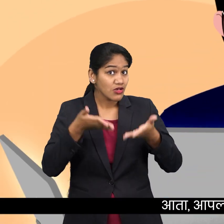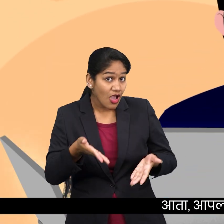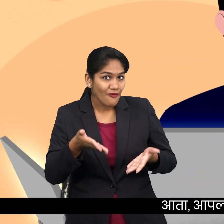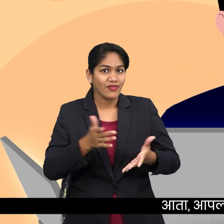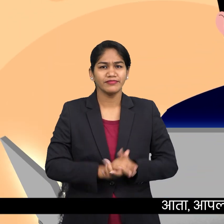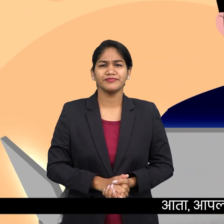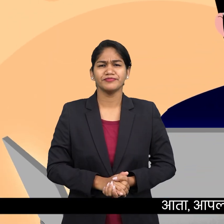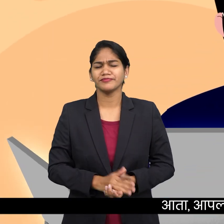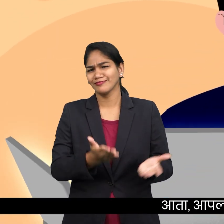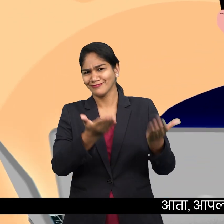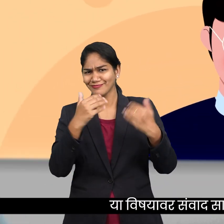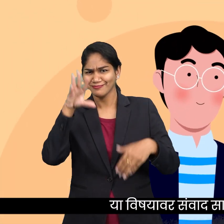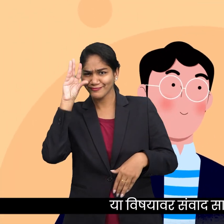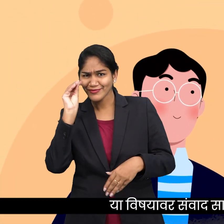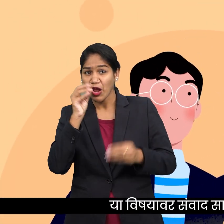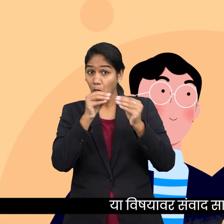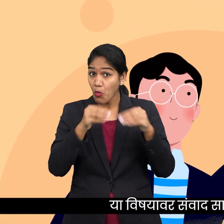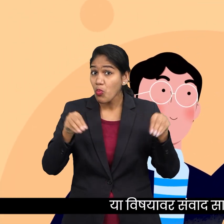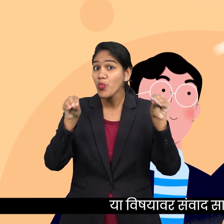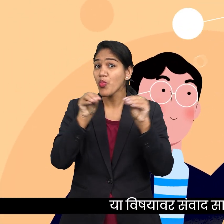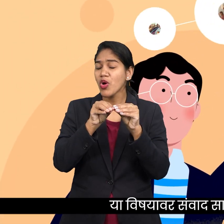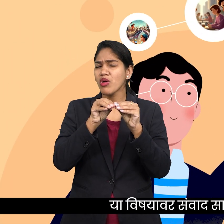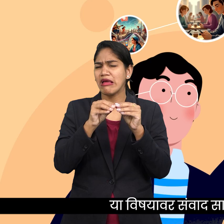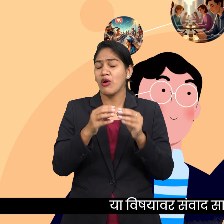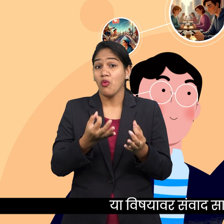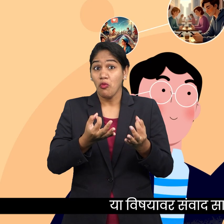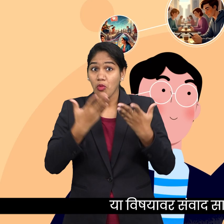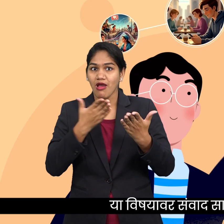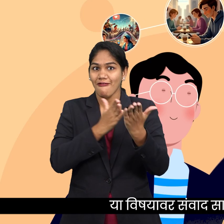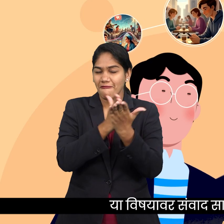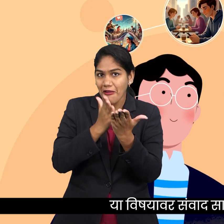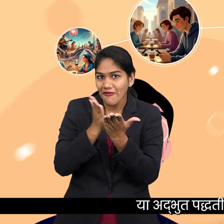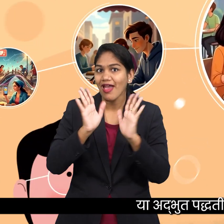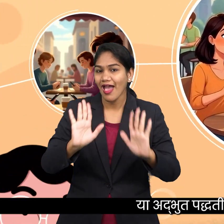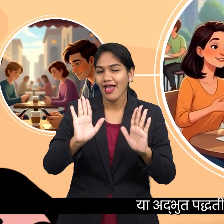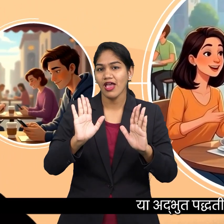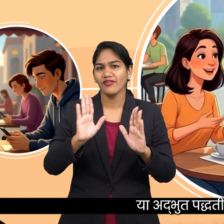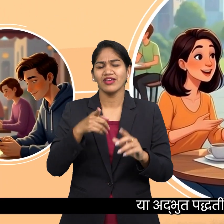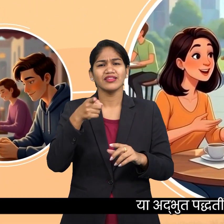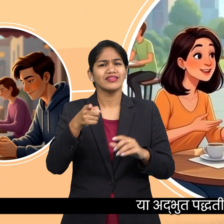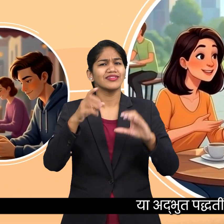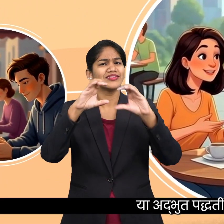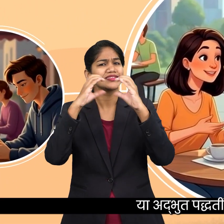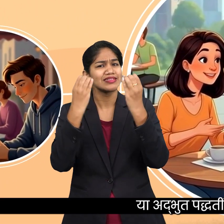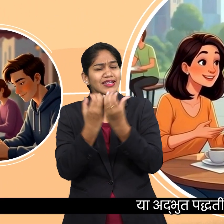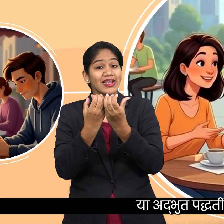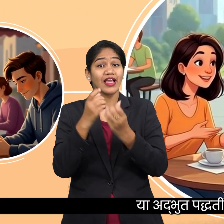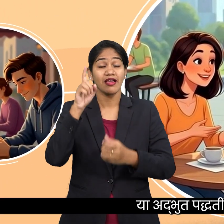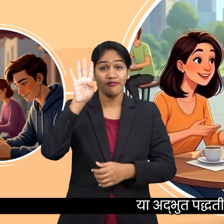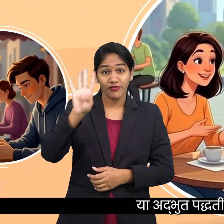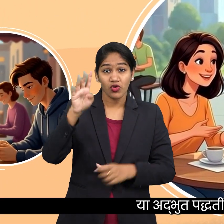आता आपल्या इयत्ता 4च्या EVS या विषयावर संवाद साधताना आपण संवाद साधण्याच्या या अद्भुत पद्धतीबद्दल अधिक जाणून